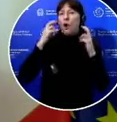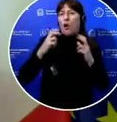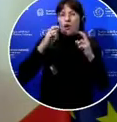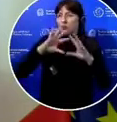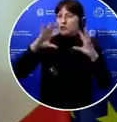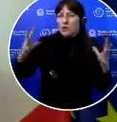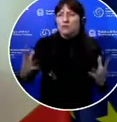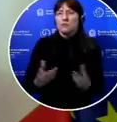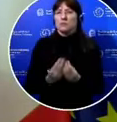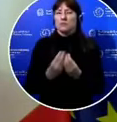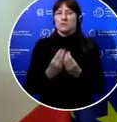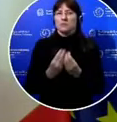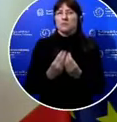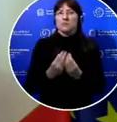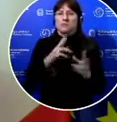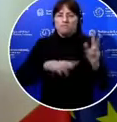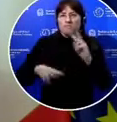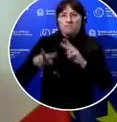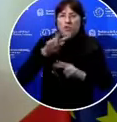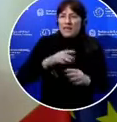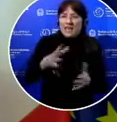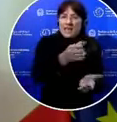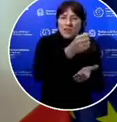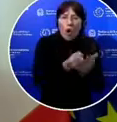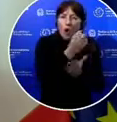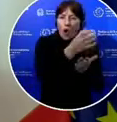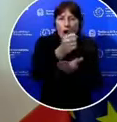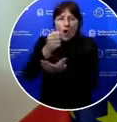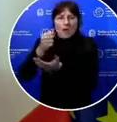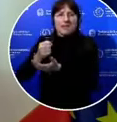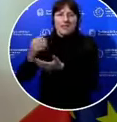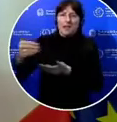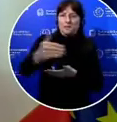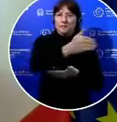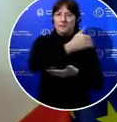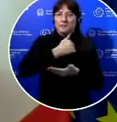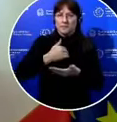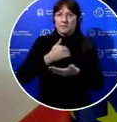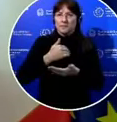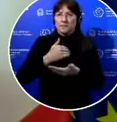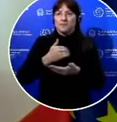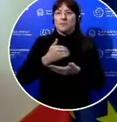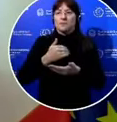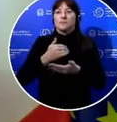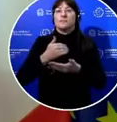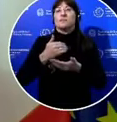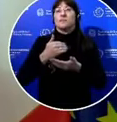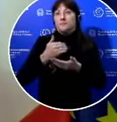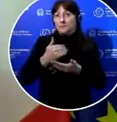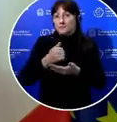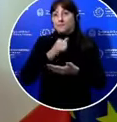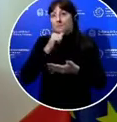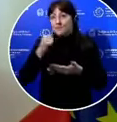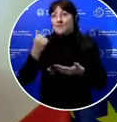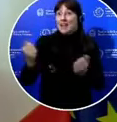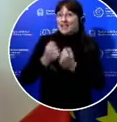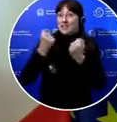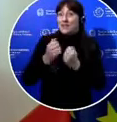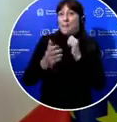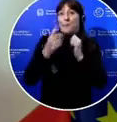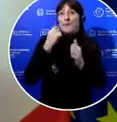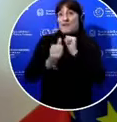per trovare le risorse adeguate per approcciare con i mezzi necessari l'attività di prevenzione come